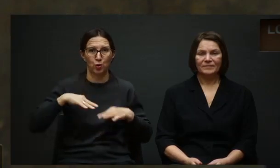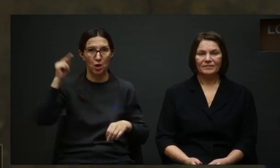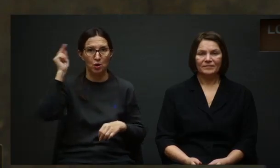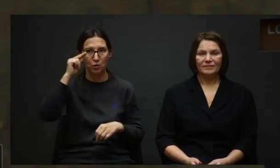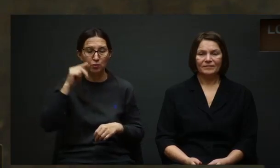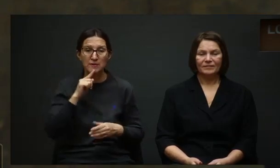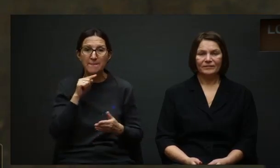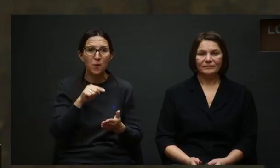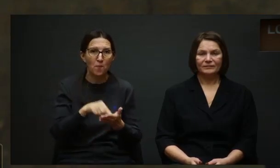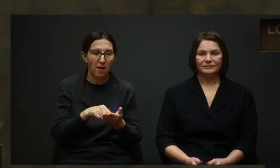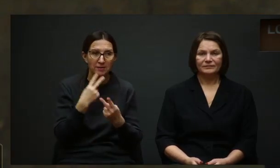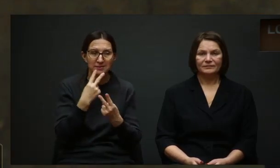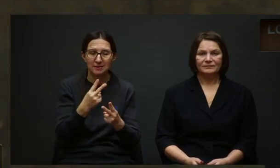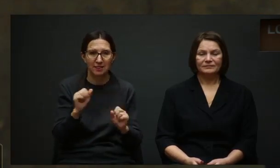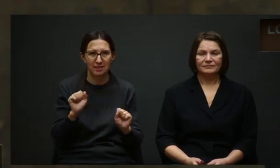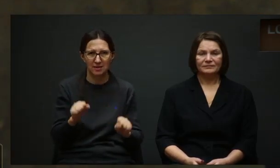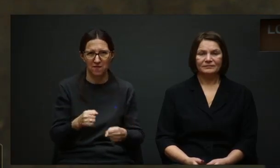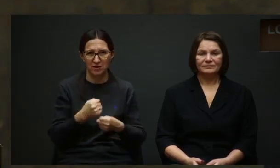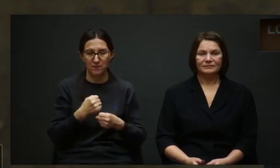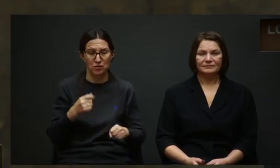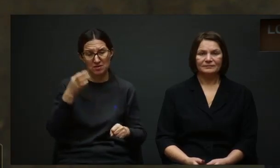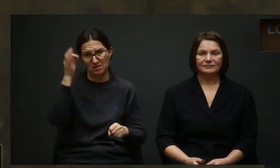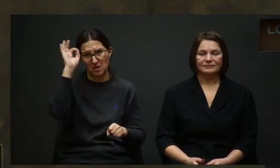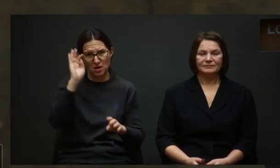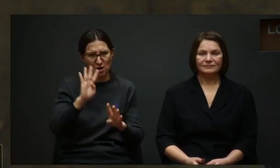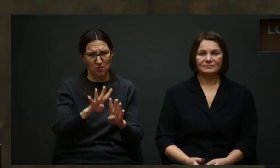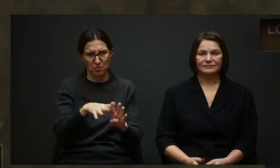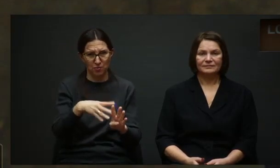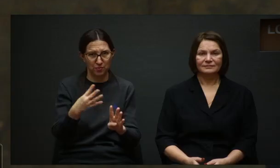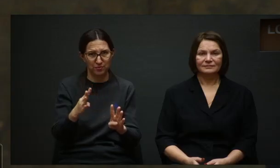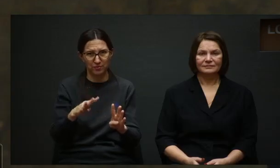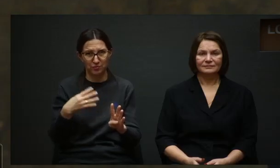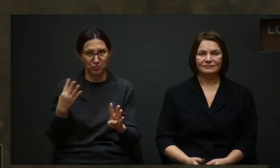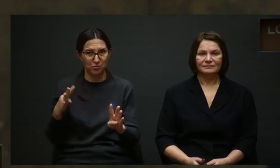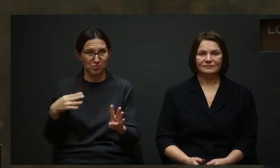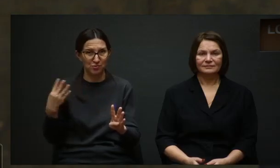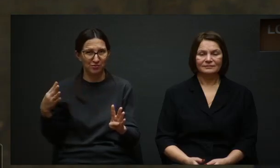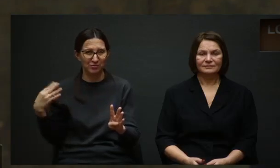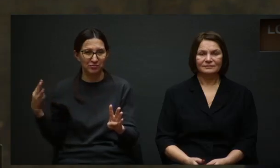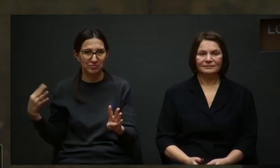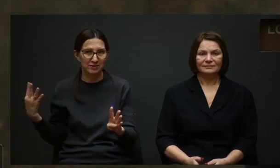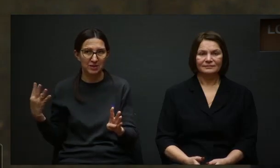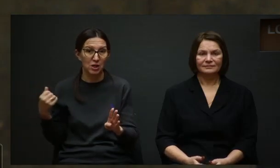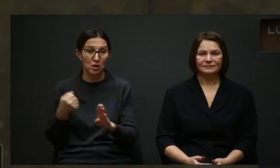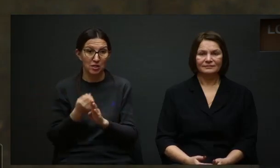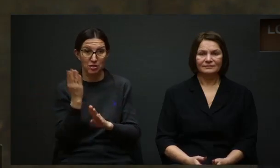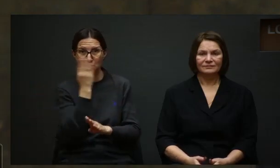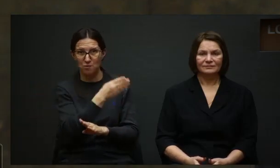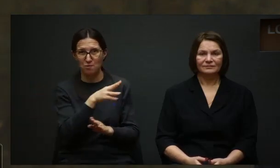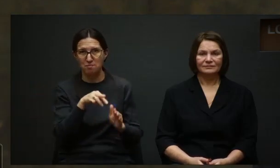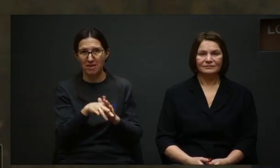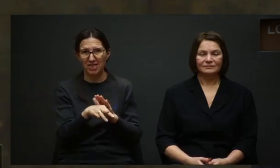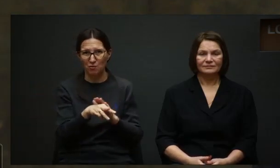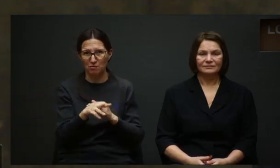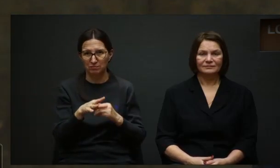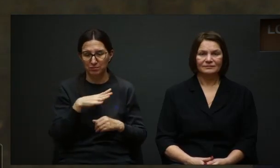Попасть было нельзя. Огромная очередь, чуть ли не до метро.